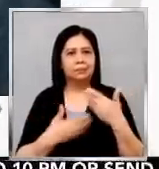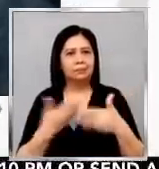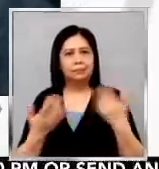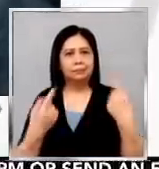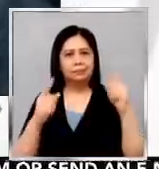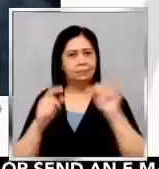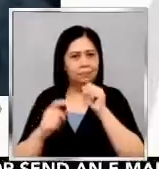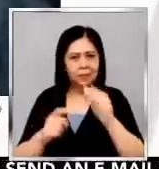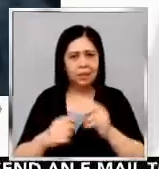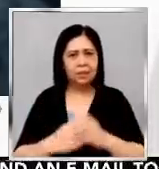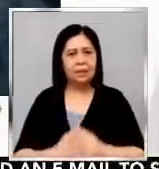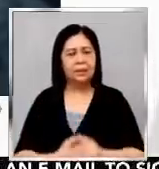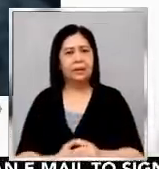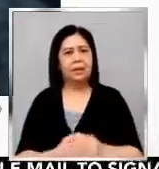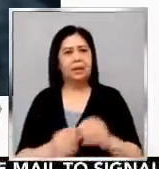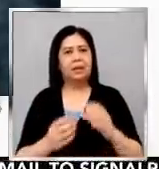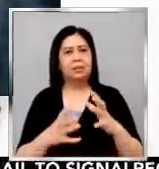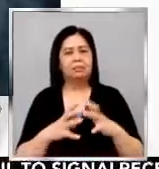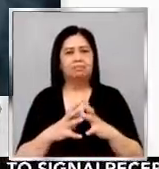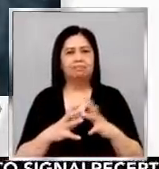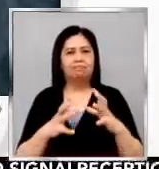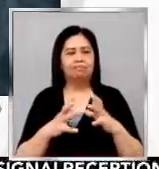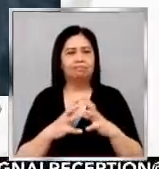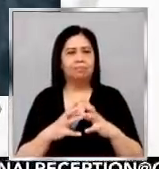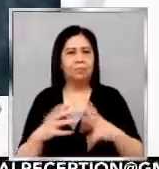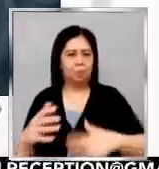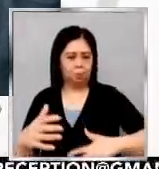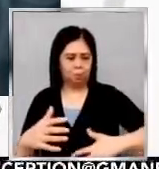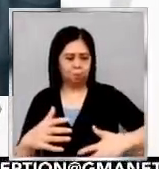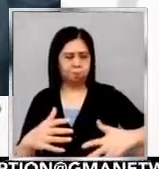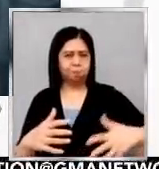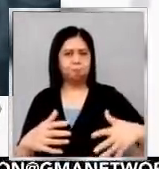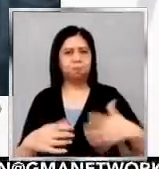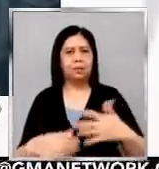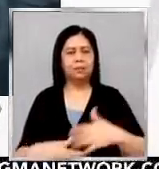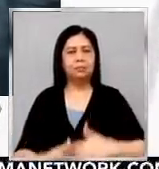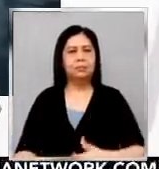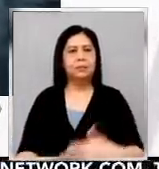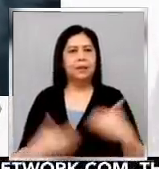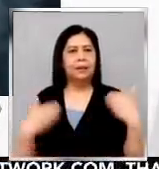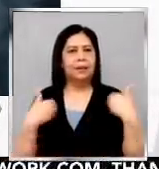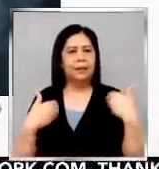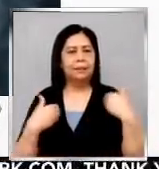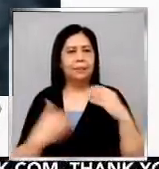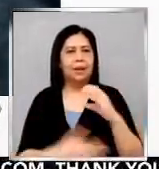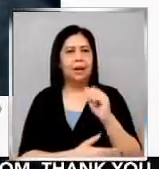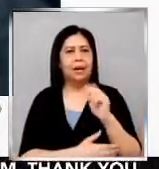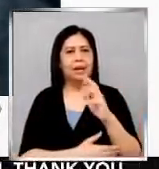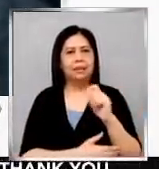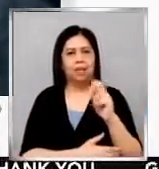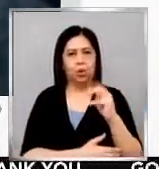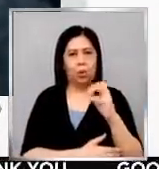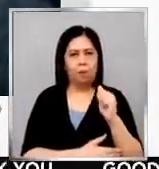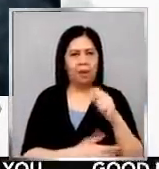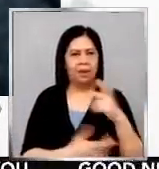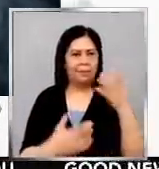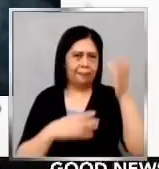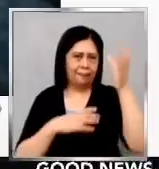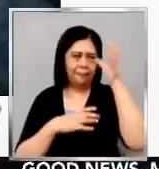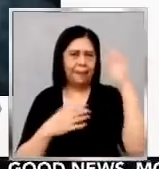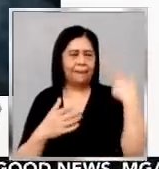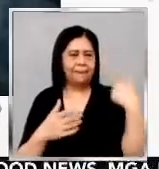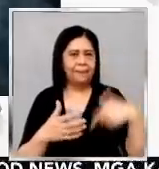at lumalaki na yung tiyan niya. Meron na siyang carcinomatosis o yung condition na lumalaki na